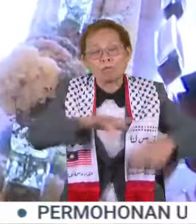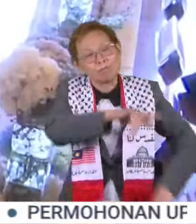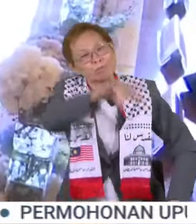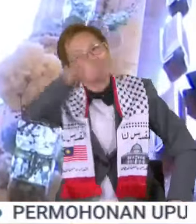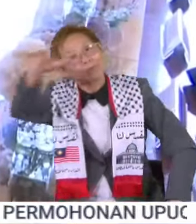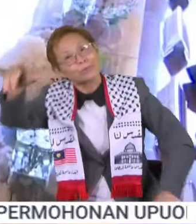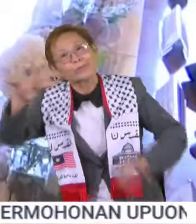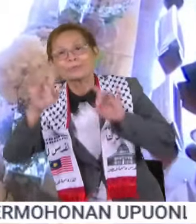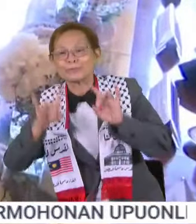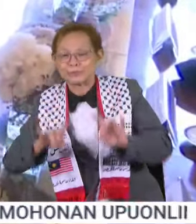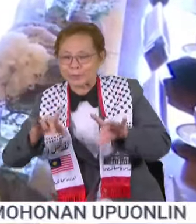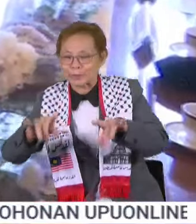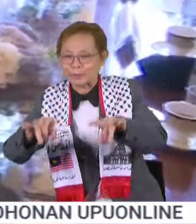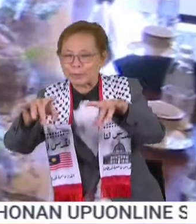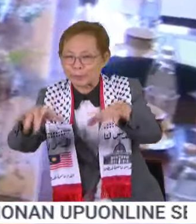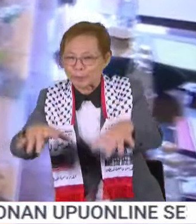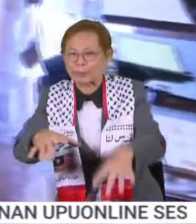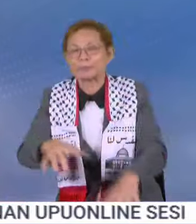ke Australia.